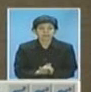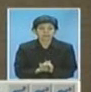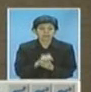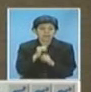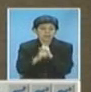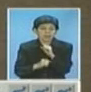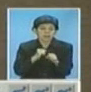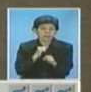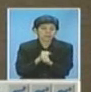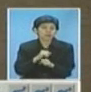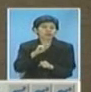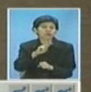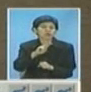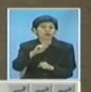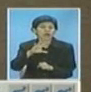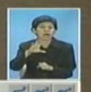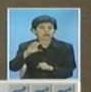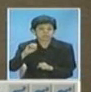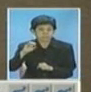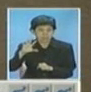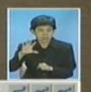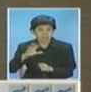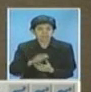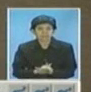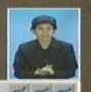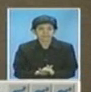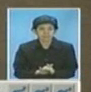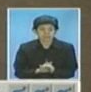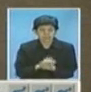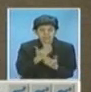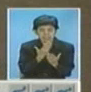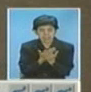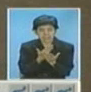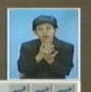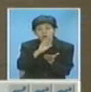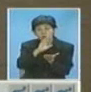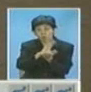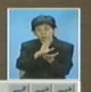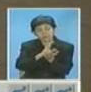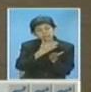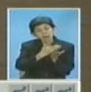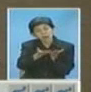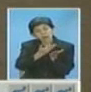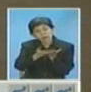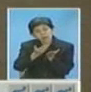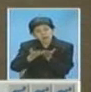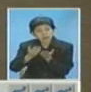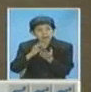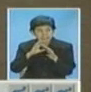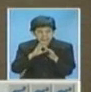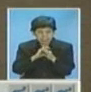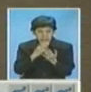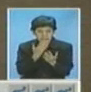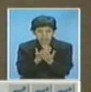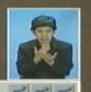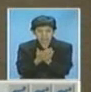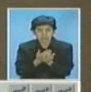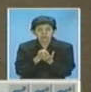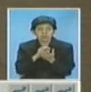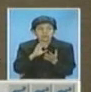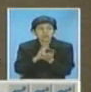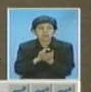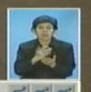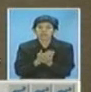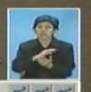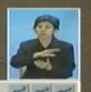ในปีงบประมาณพ.ศ. 2555ได้จัดสรรงบประมาณเป็นรายจ่ายเพื่อชดใช้เงินคงคลังจำนวน